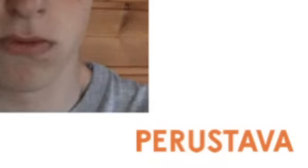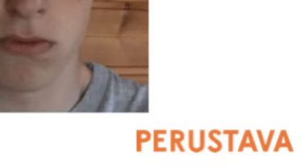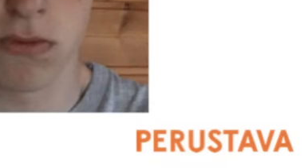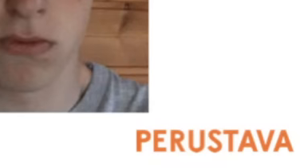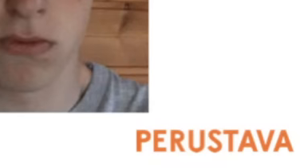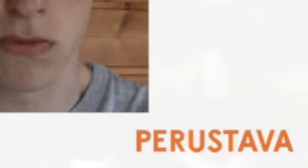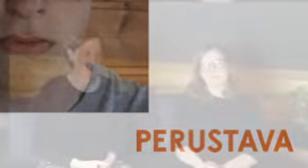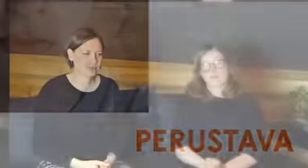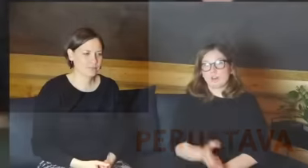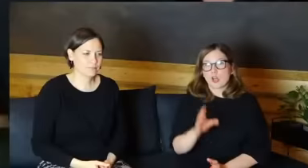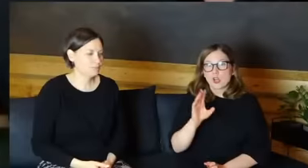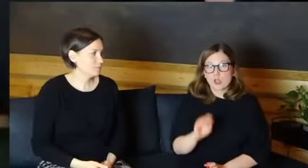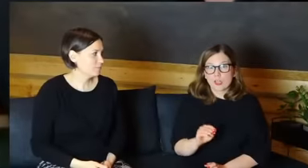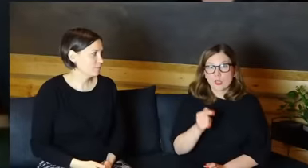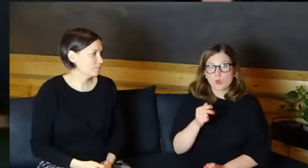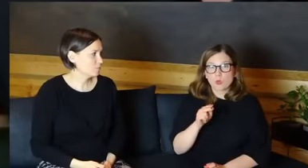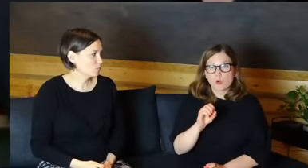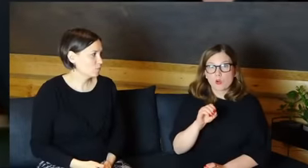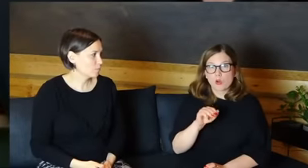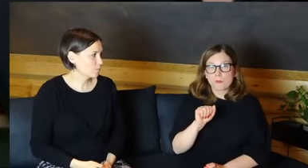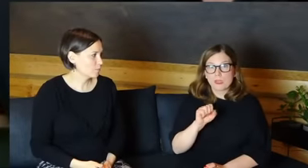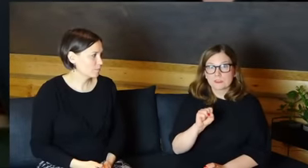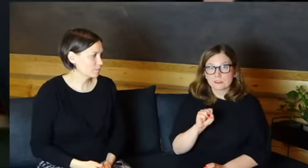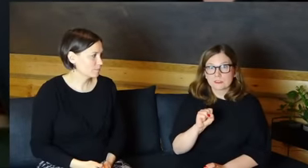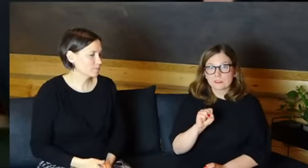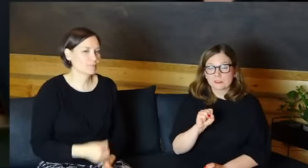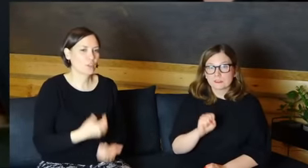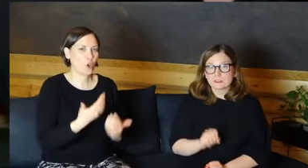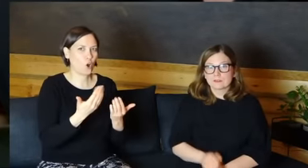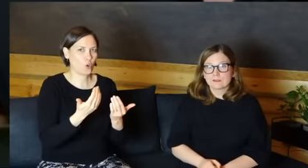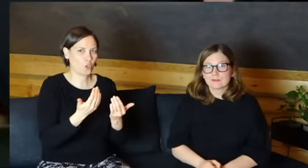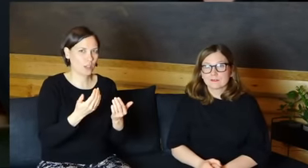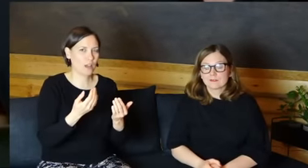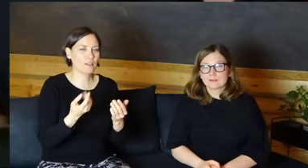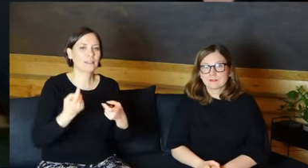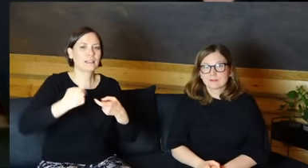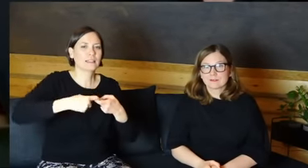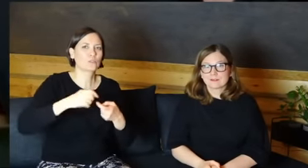niin, Tuomas. Odotappa Tuomas, mä otan Sampon vielä.